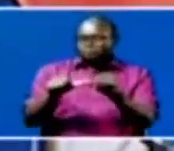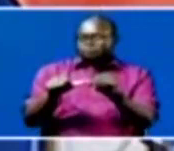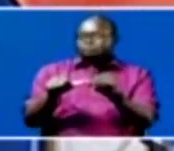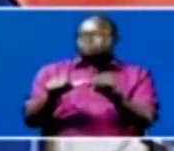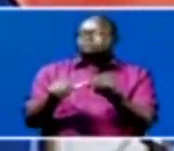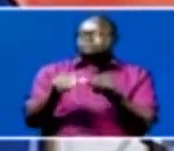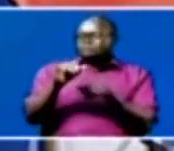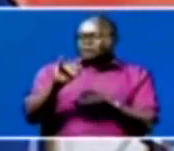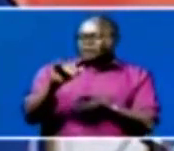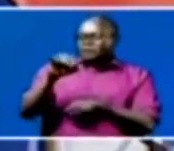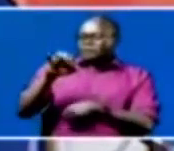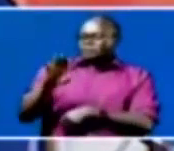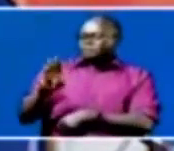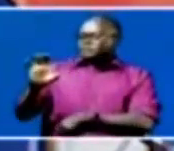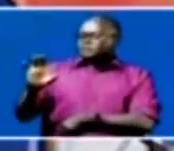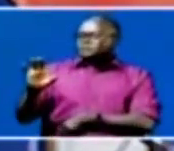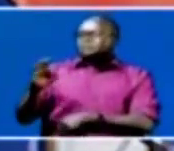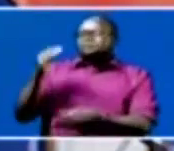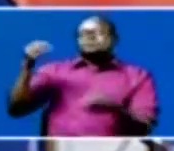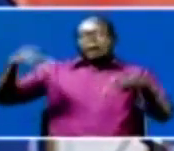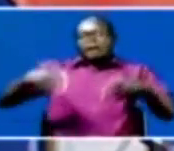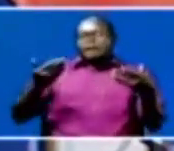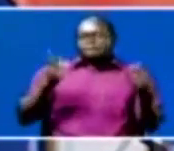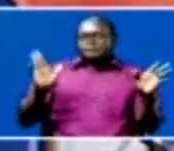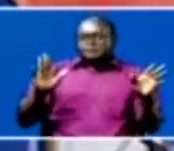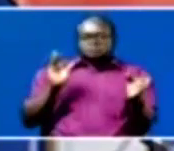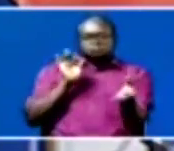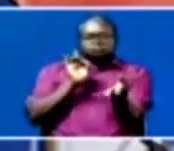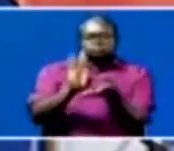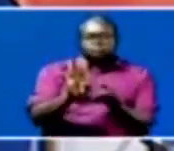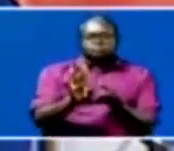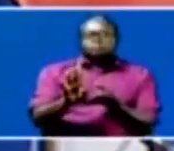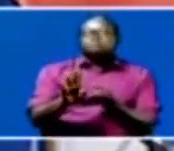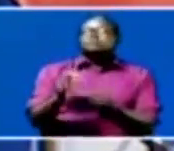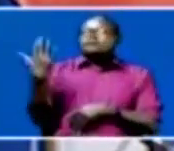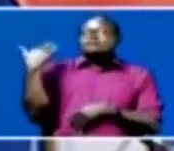tume huru ya uchaguzi ya mipaka imedhibitisha kumpiga kalamu rasmi aliyekuwa afisa